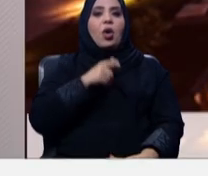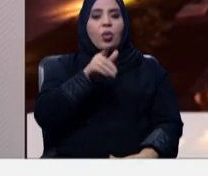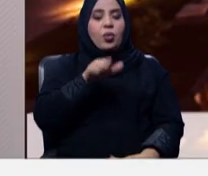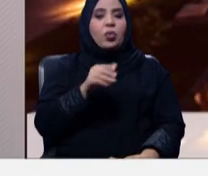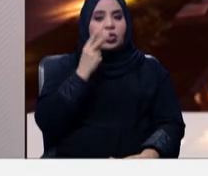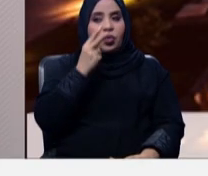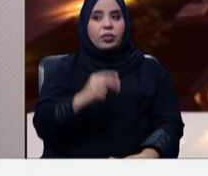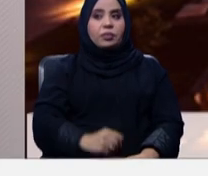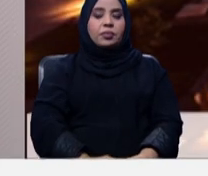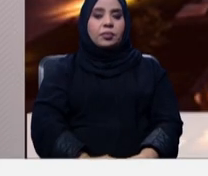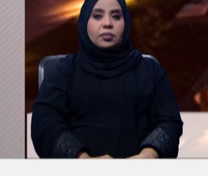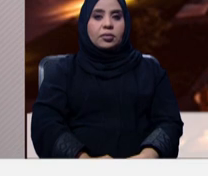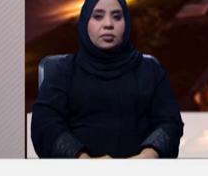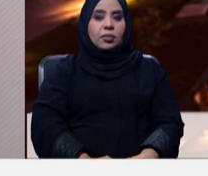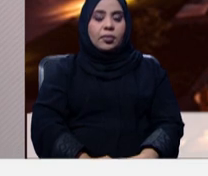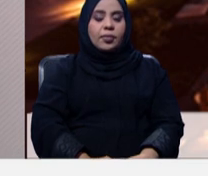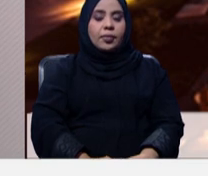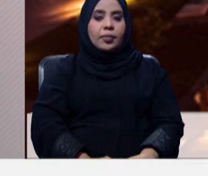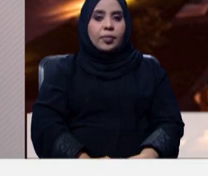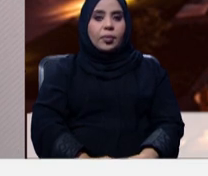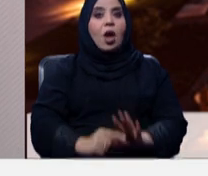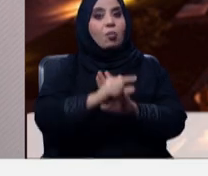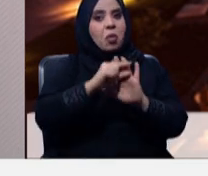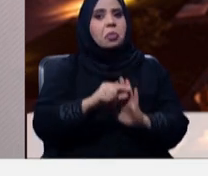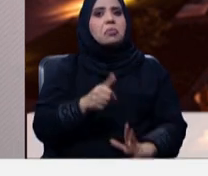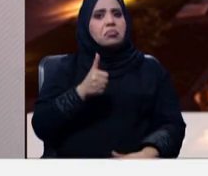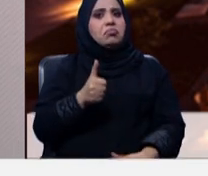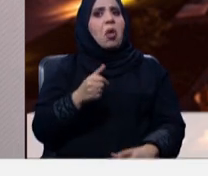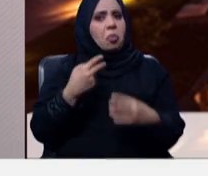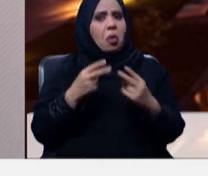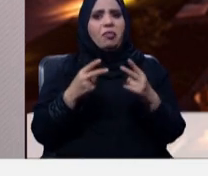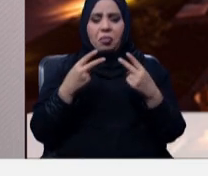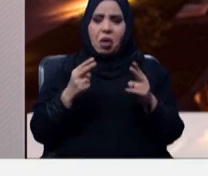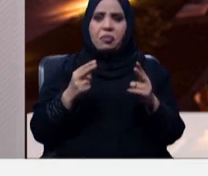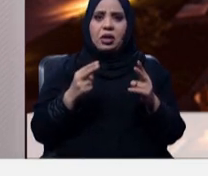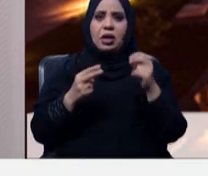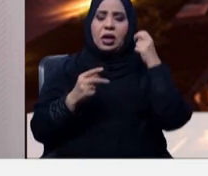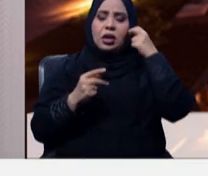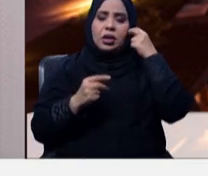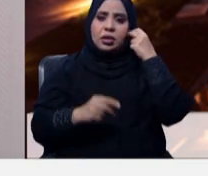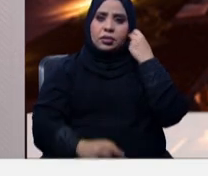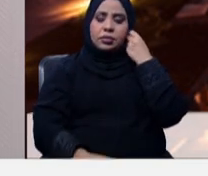طبعا فيها استحسان من قبل أهل